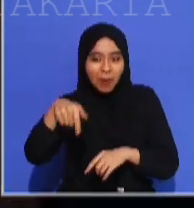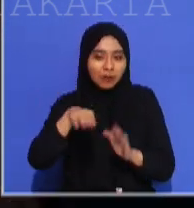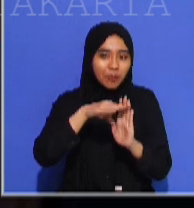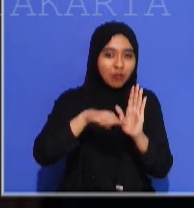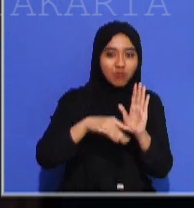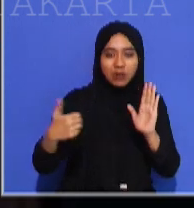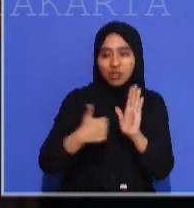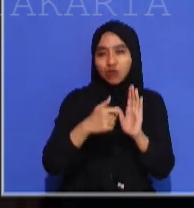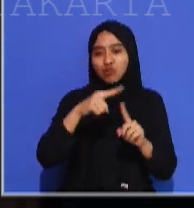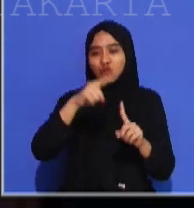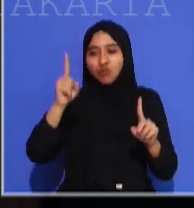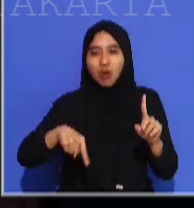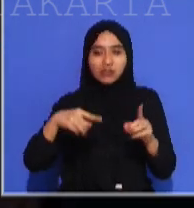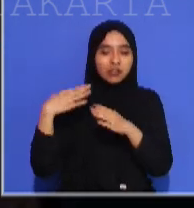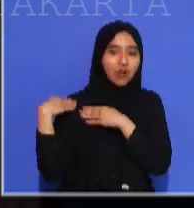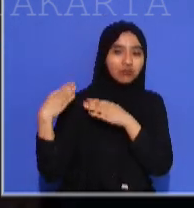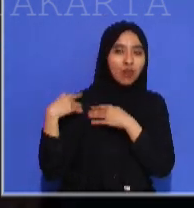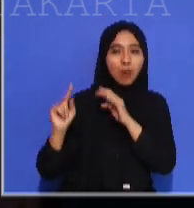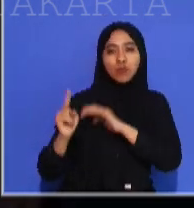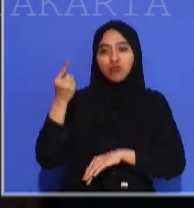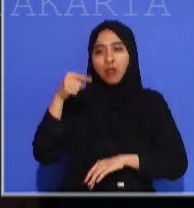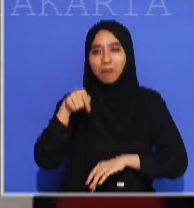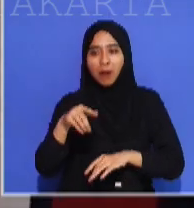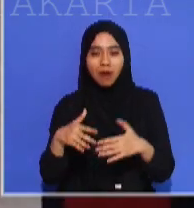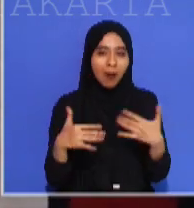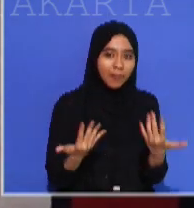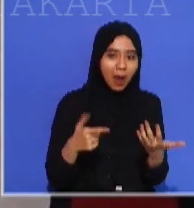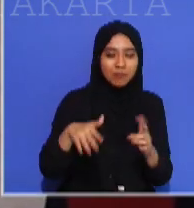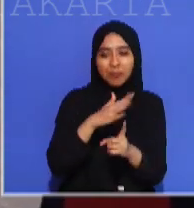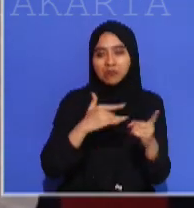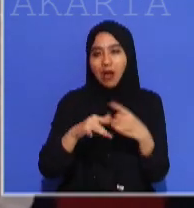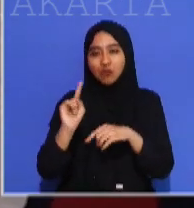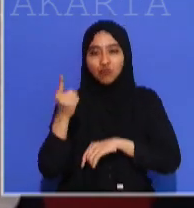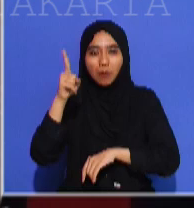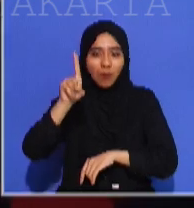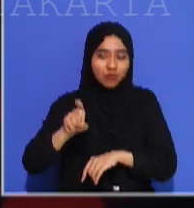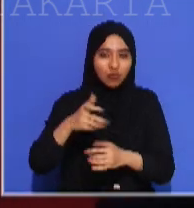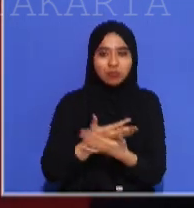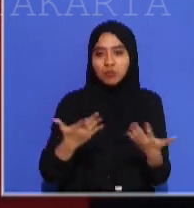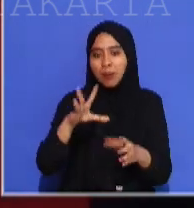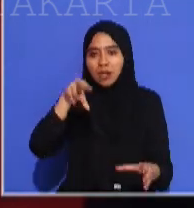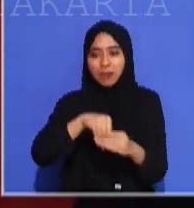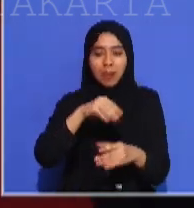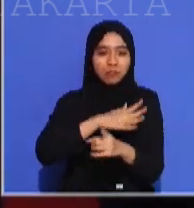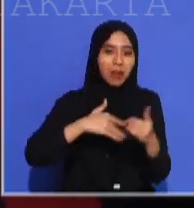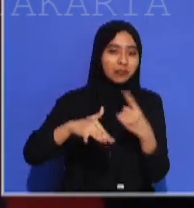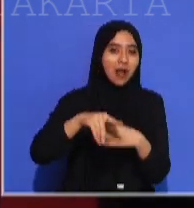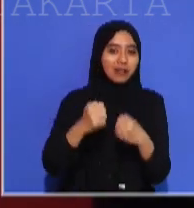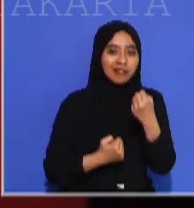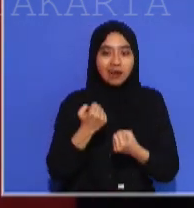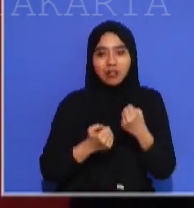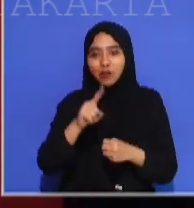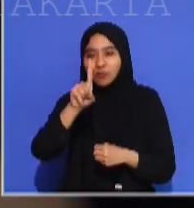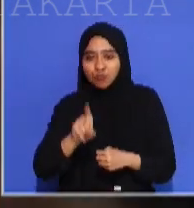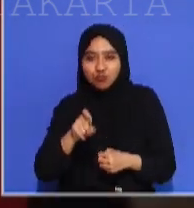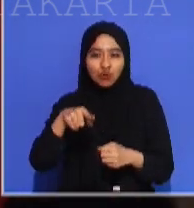tugas dan mengutamakan kepentingan masyarakat. Dan kepada semua anggota untuk aktif turun ke masyarakat melalui beberapa kegiatan untuk